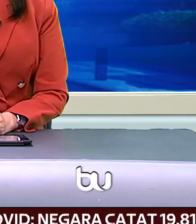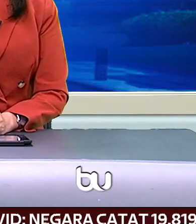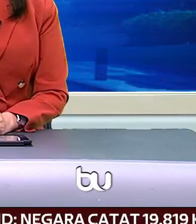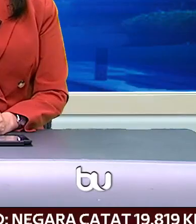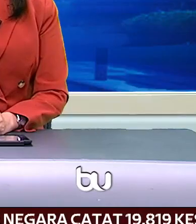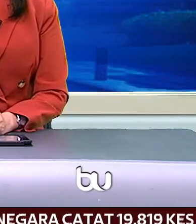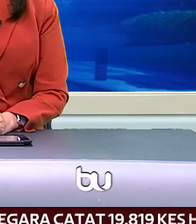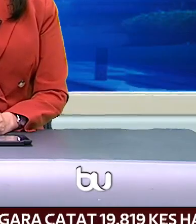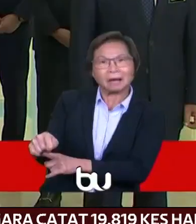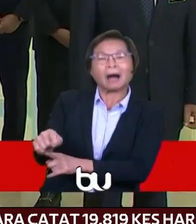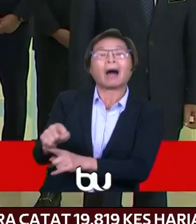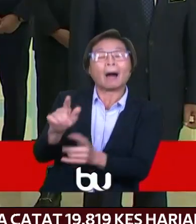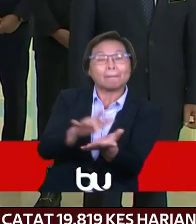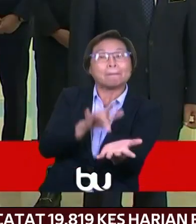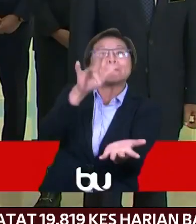ini.